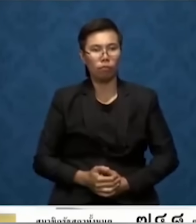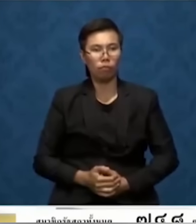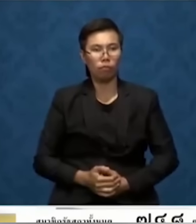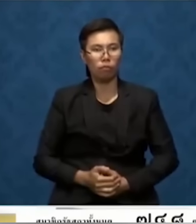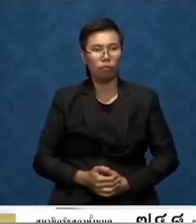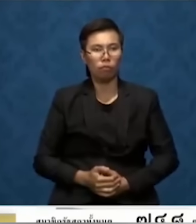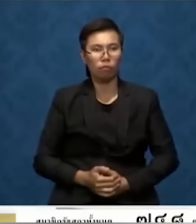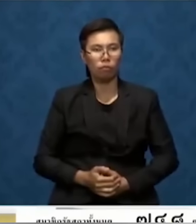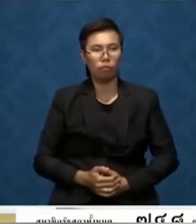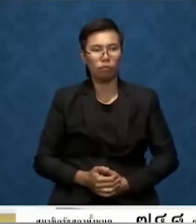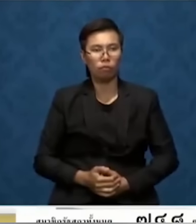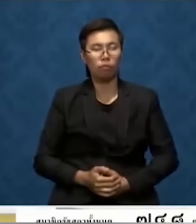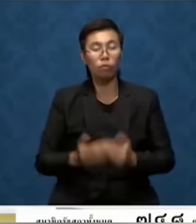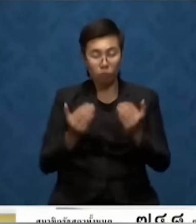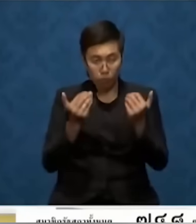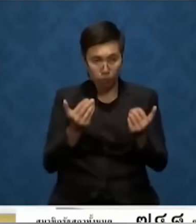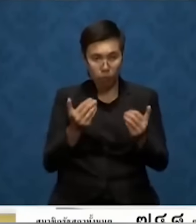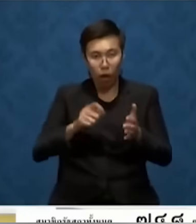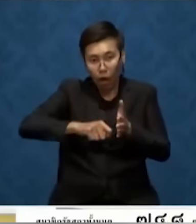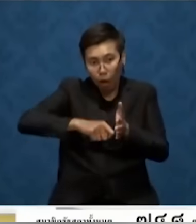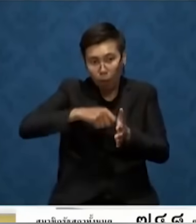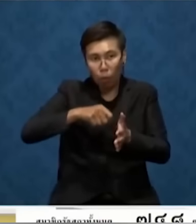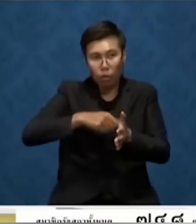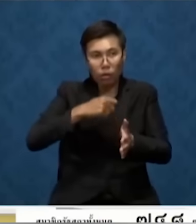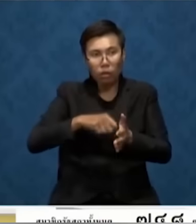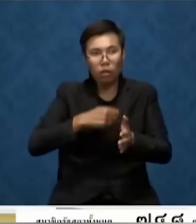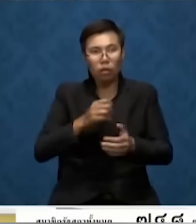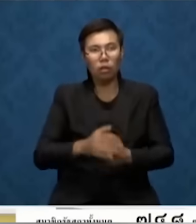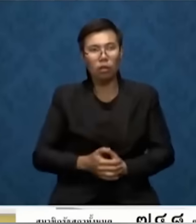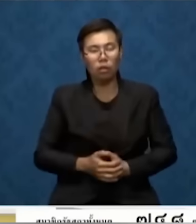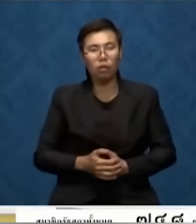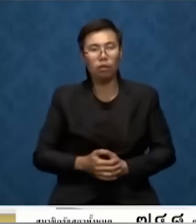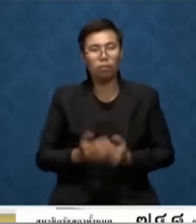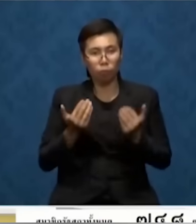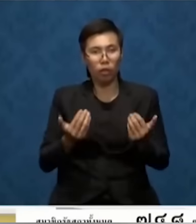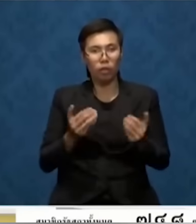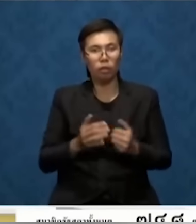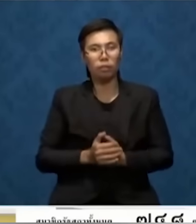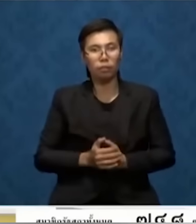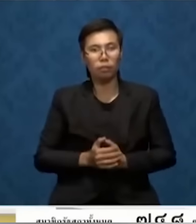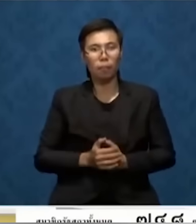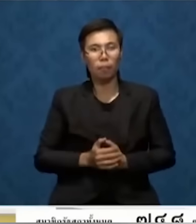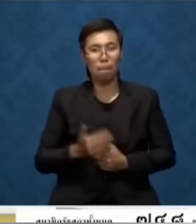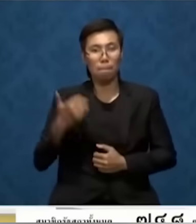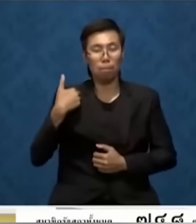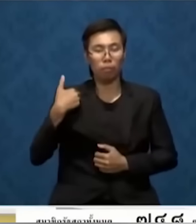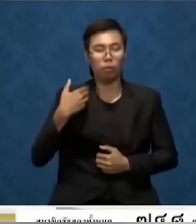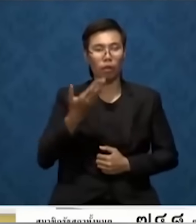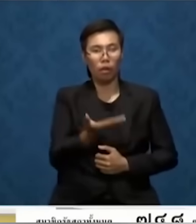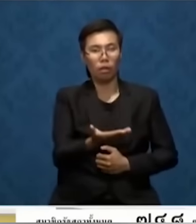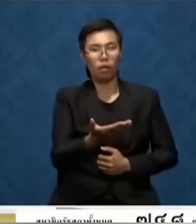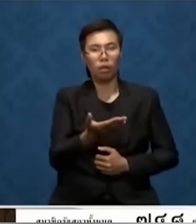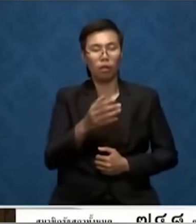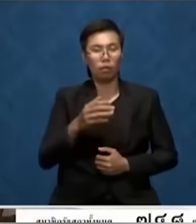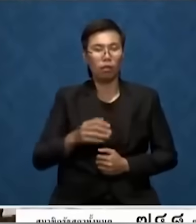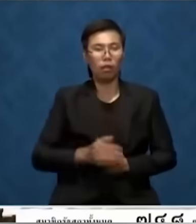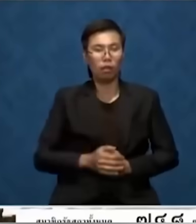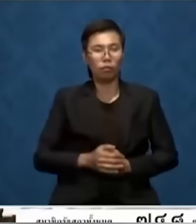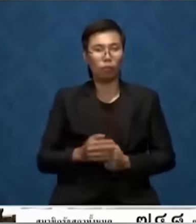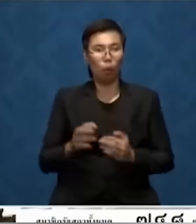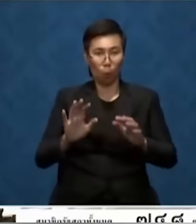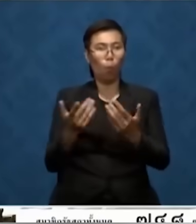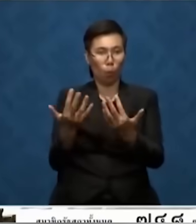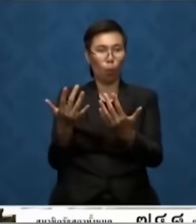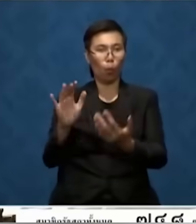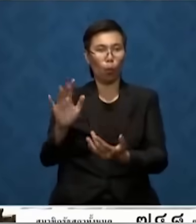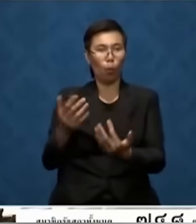ท่านประธานครับนี่คือเหตุผลในสถานการณ์ปัจจุบัน ท่านที่ผู้ท่านที่กำลังอภิปรายครับ เดี๋ยวก่อนครับครับ